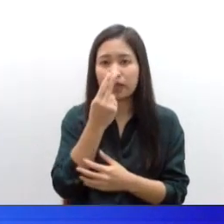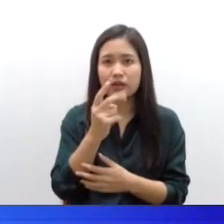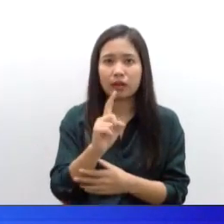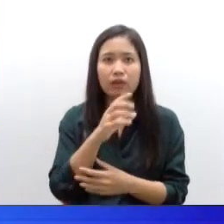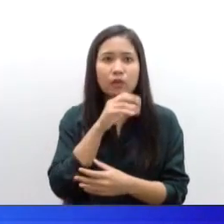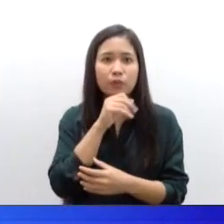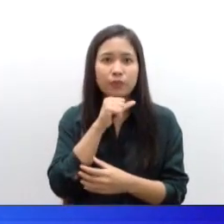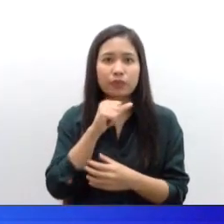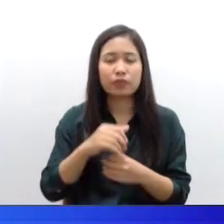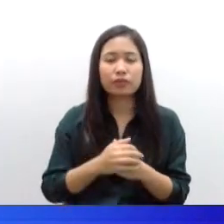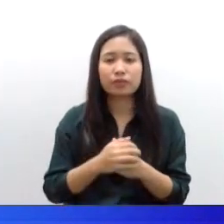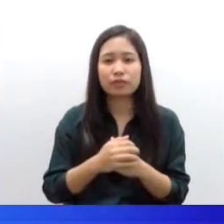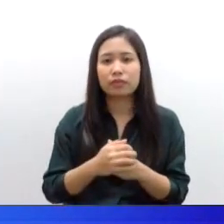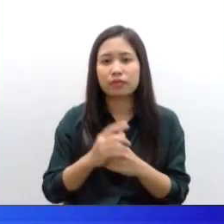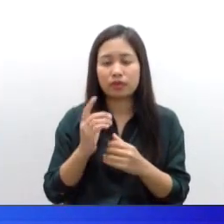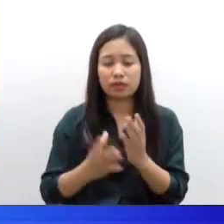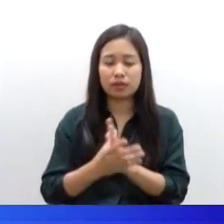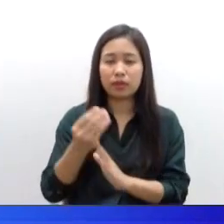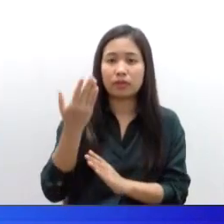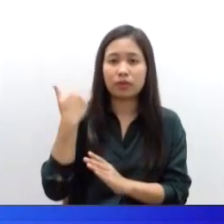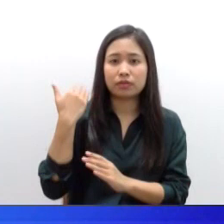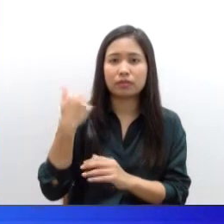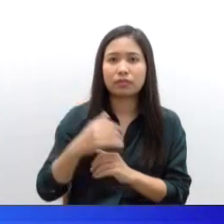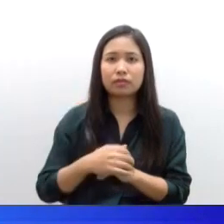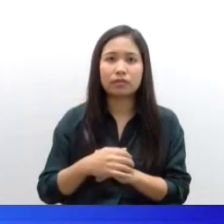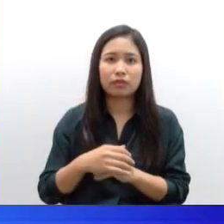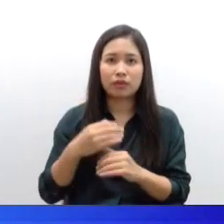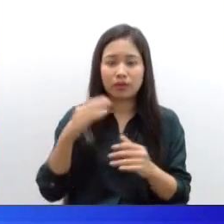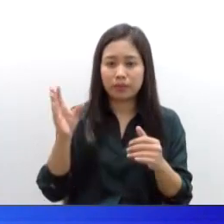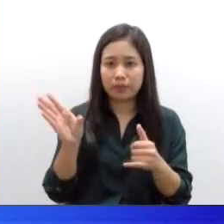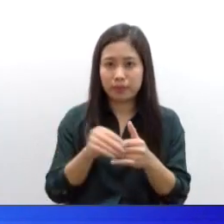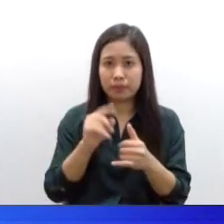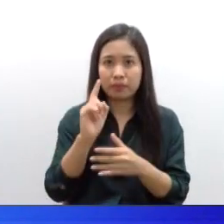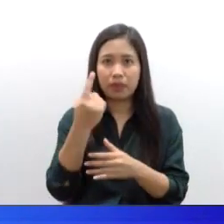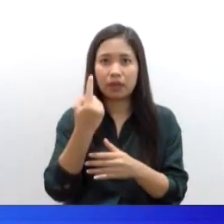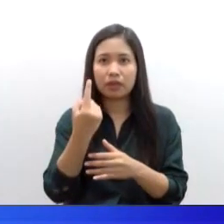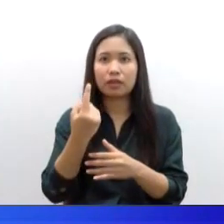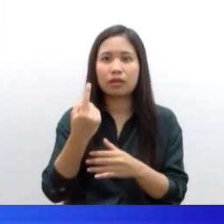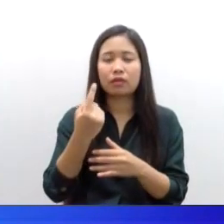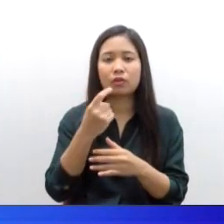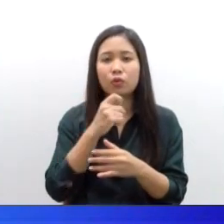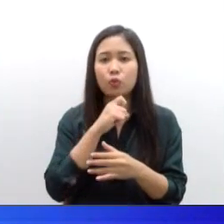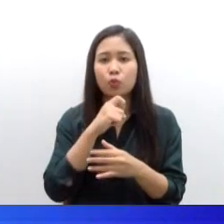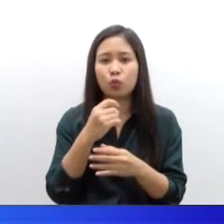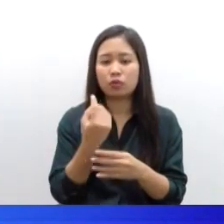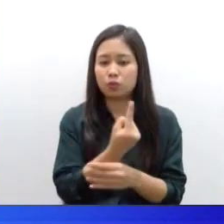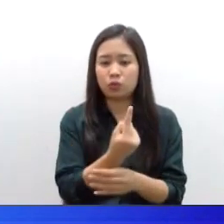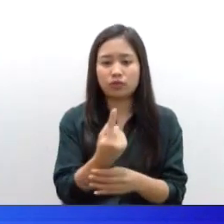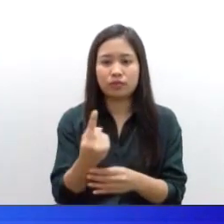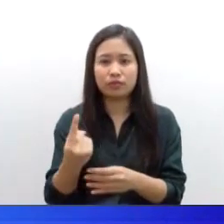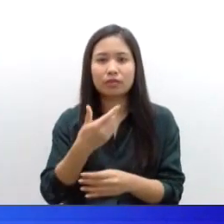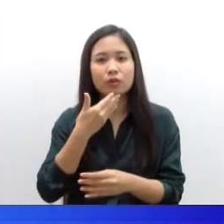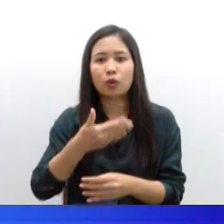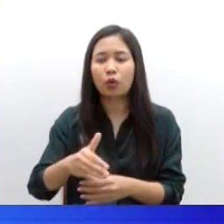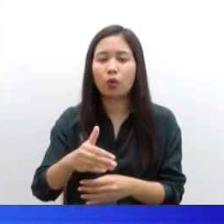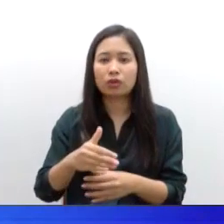น่ายินดีครับหนึ่งสัปดาห์ที่ผ่านมาผู้ที่ติดเชื้อรายใหม่ของประเทศไทยเราเนี่ยอยู่ในเลขตัวเดียวตลอดเลยนะครับเพรา